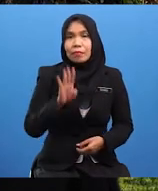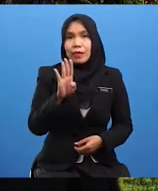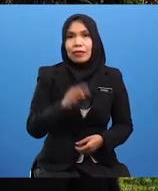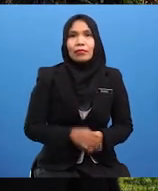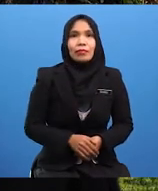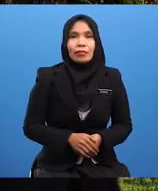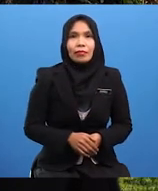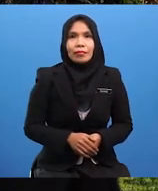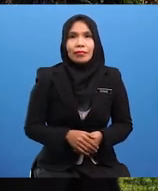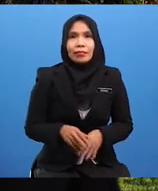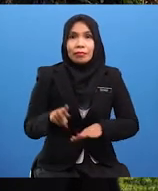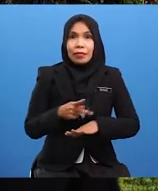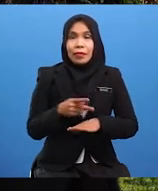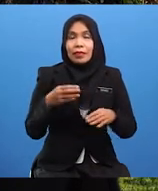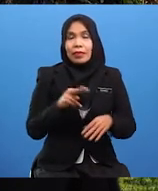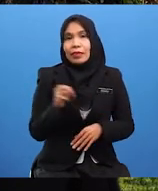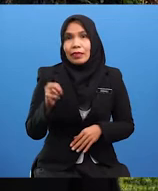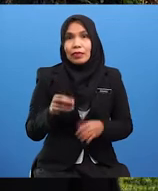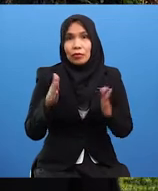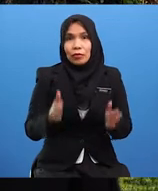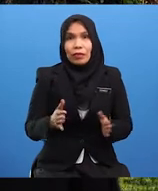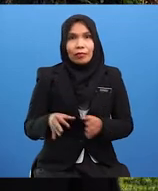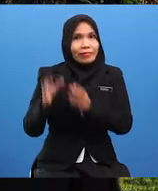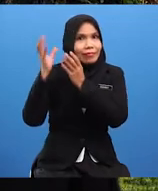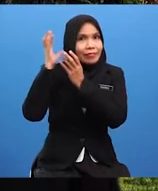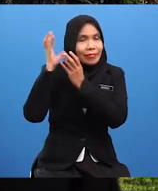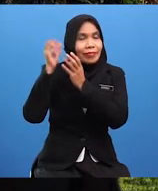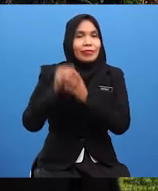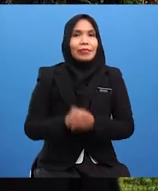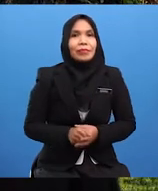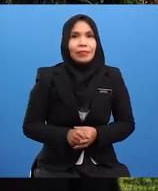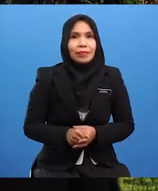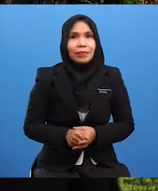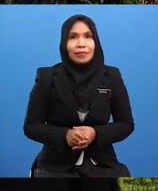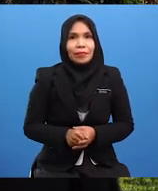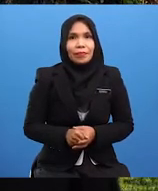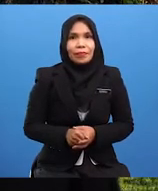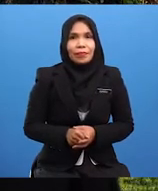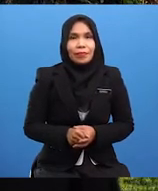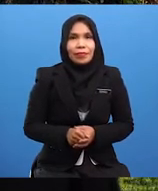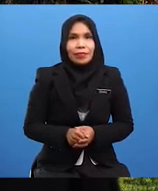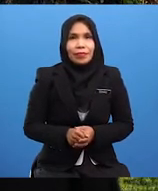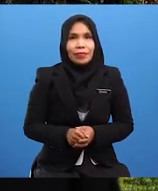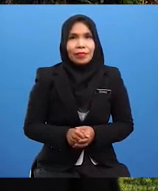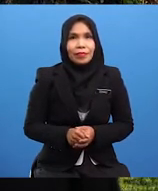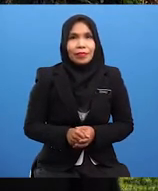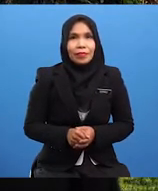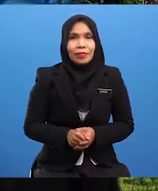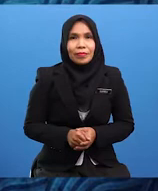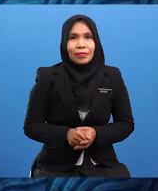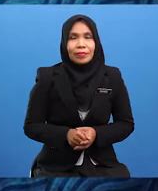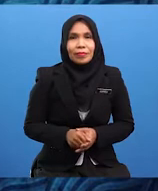melintang. Tokoh dunia sudah disebut. Watan negara tetap dikenang.